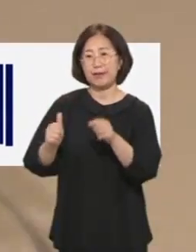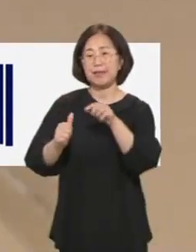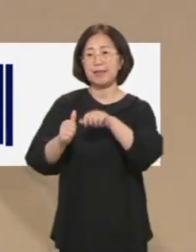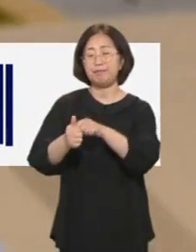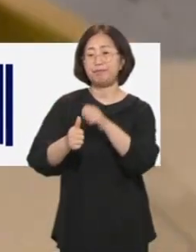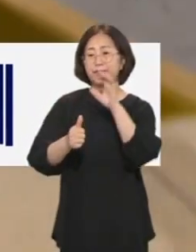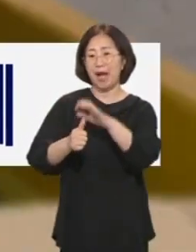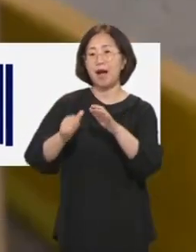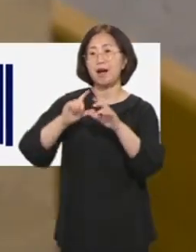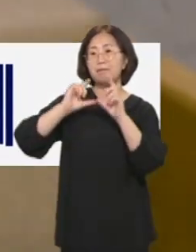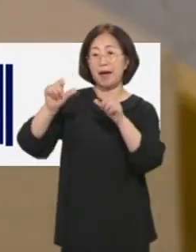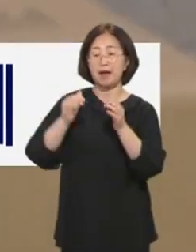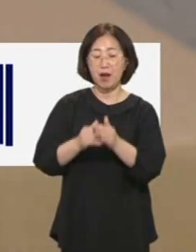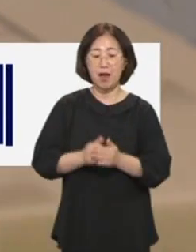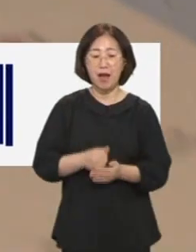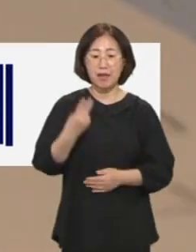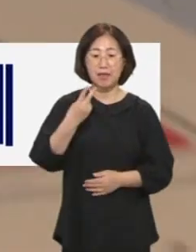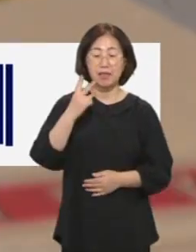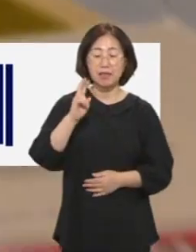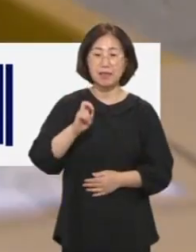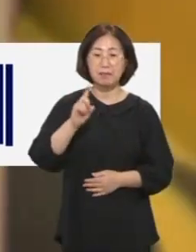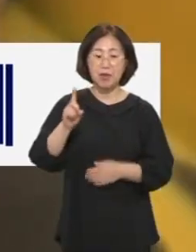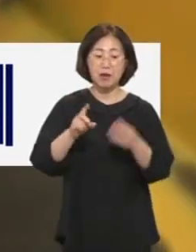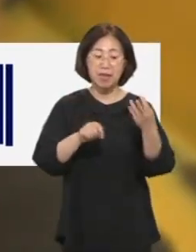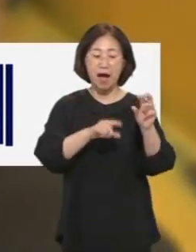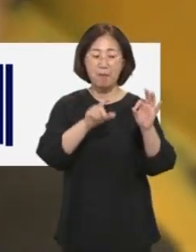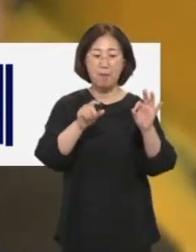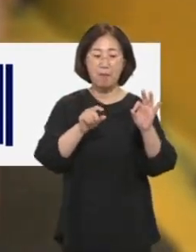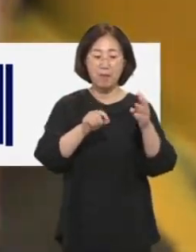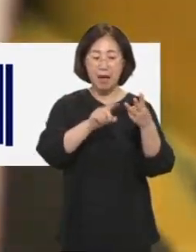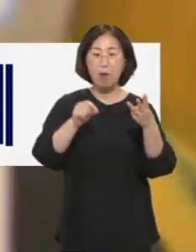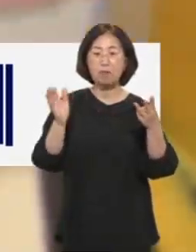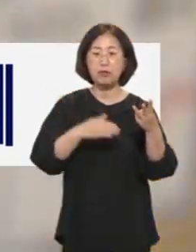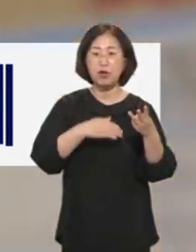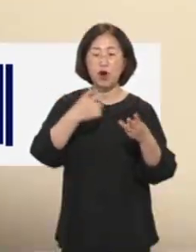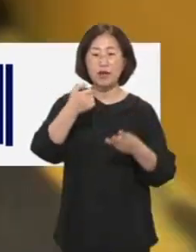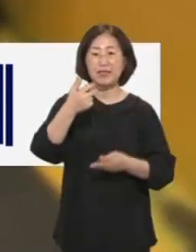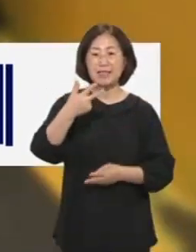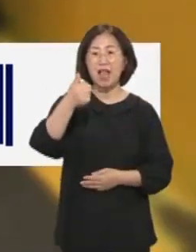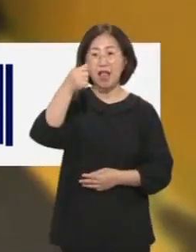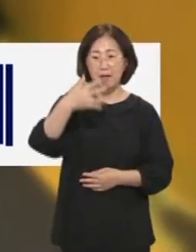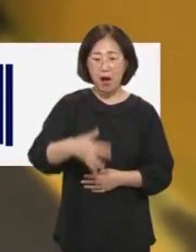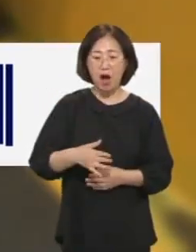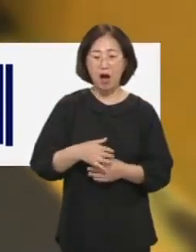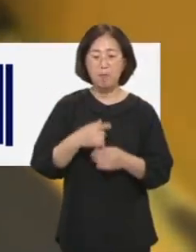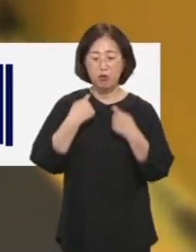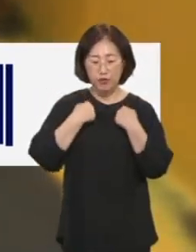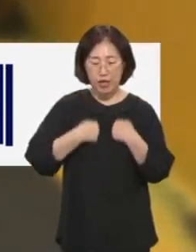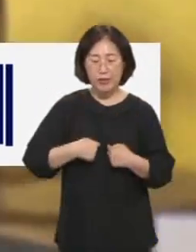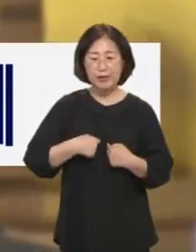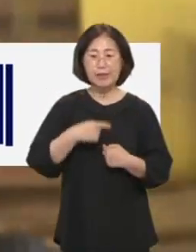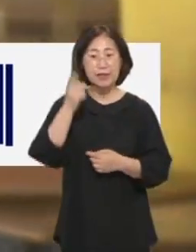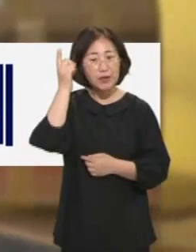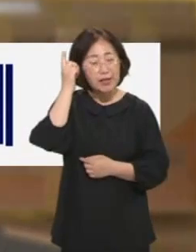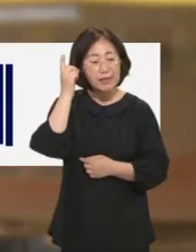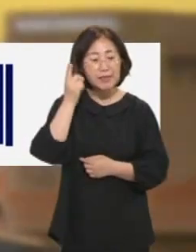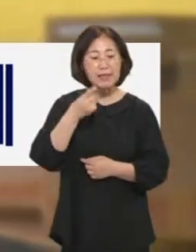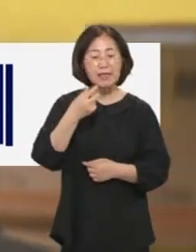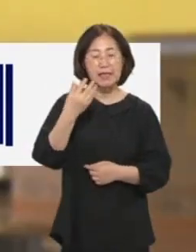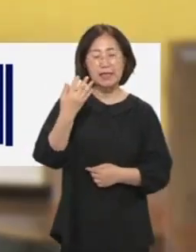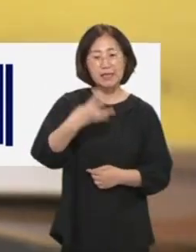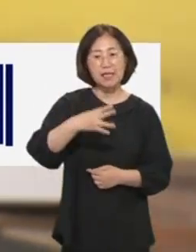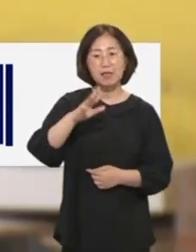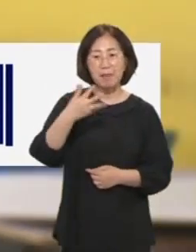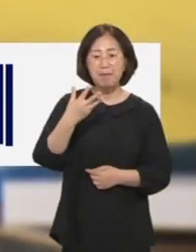부장판사는 지난 2021년 3월부터 예술 세차례에 걸쳐 휴대전화와 목걸이 등 시가 4800만원